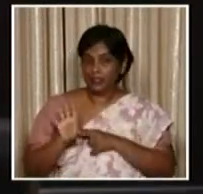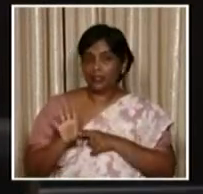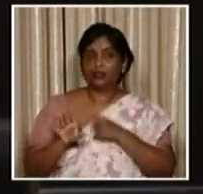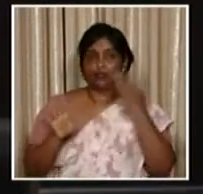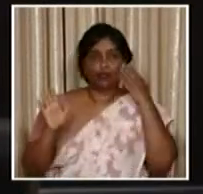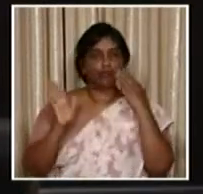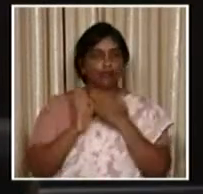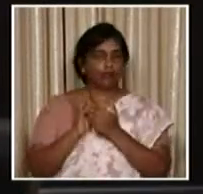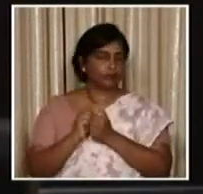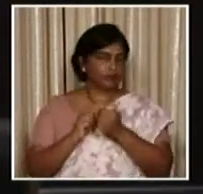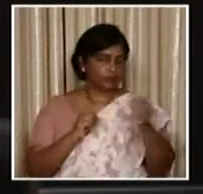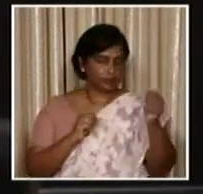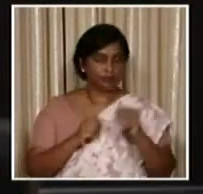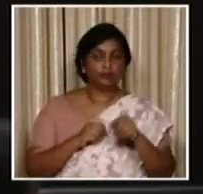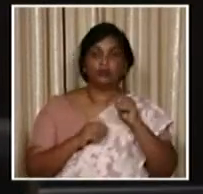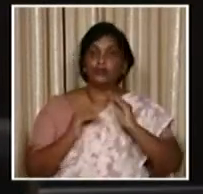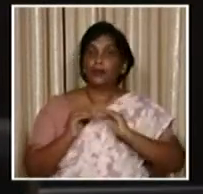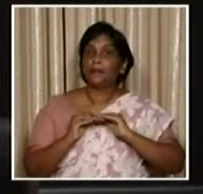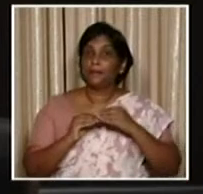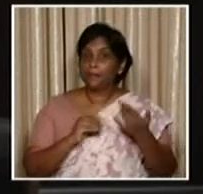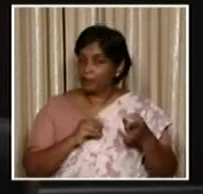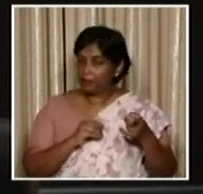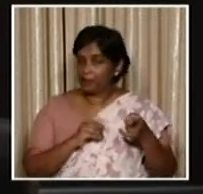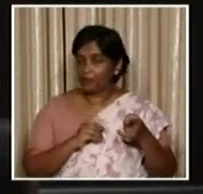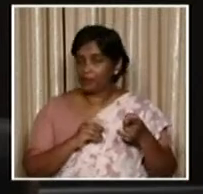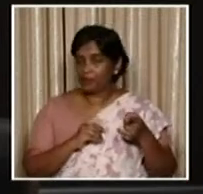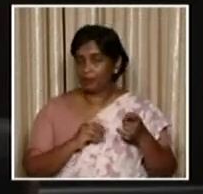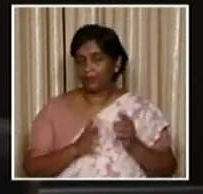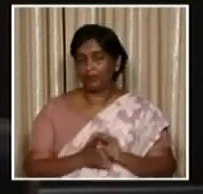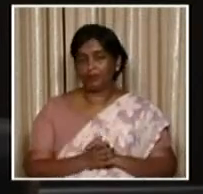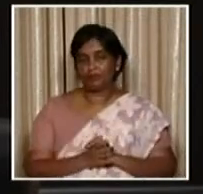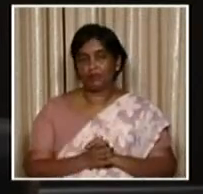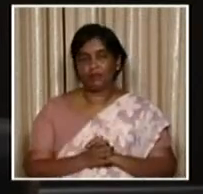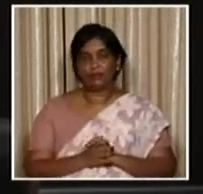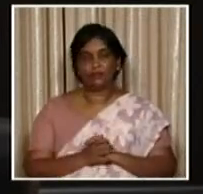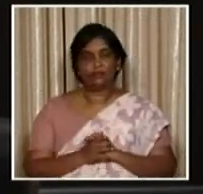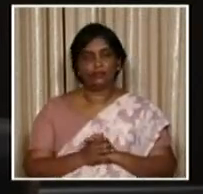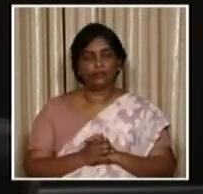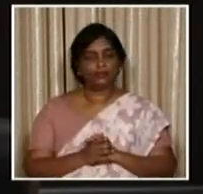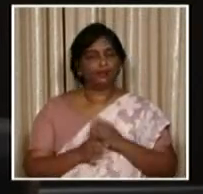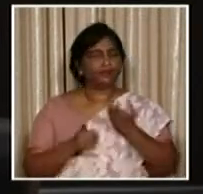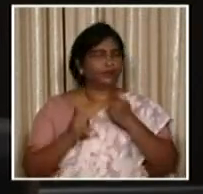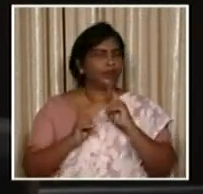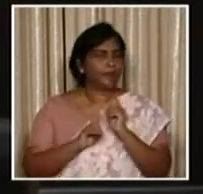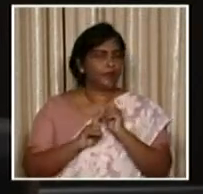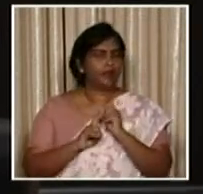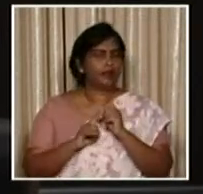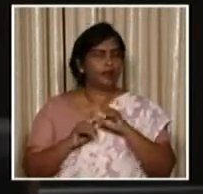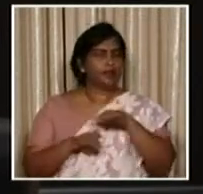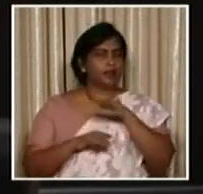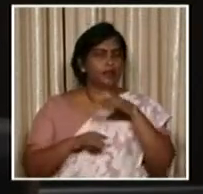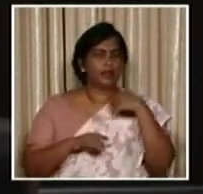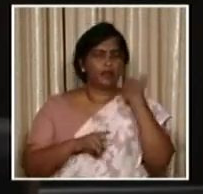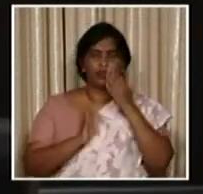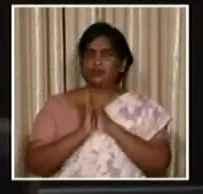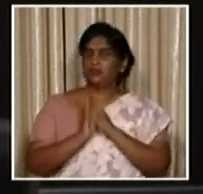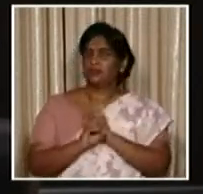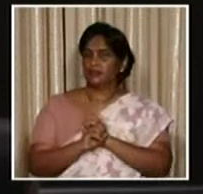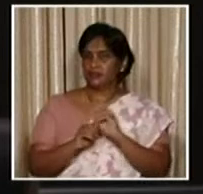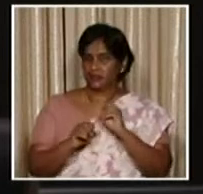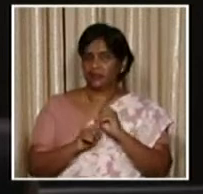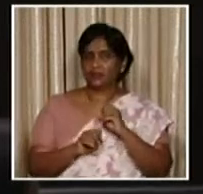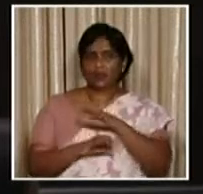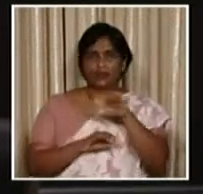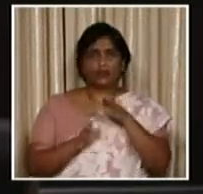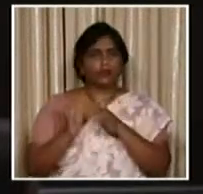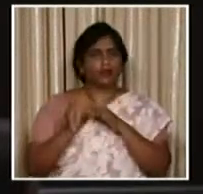මේ සඳහා පිටත් උනේ ඊට පස්සේ Pearl of the Wisdom කියන සමාජ මාලා එහෙම නැත්නම්